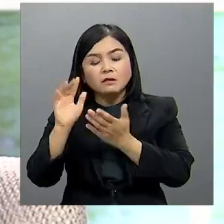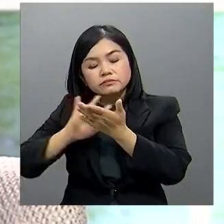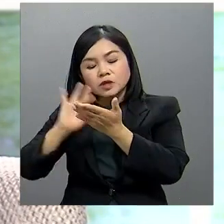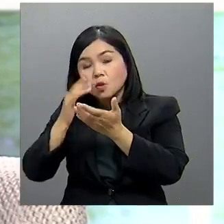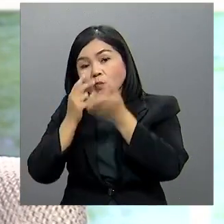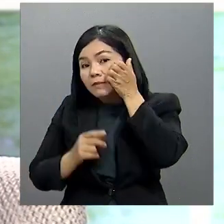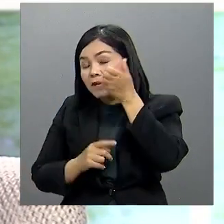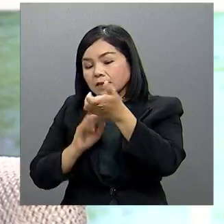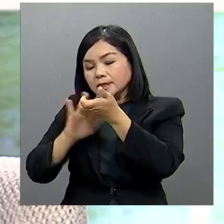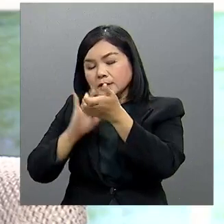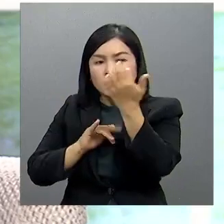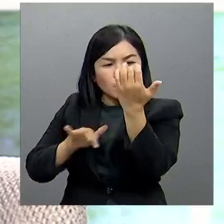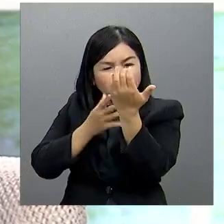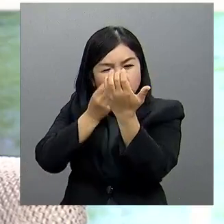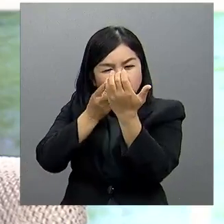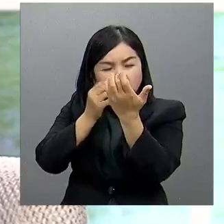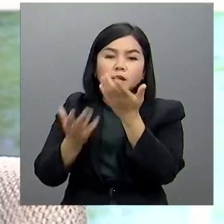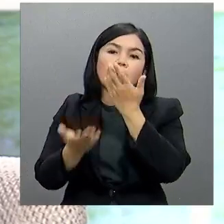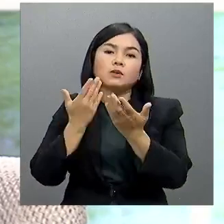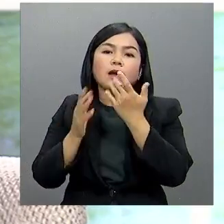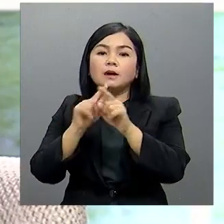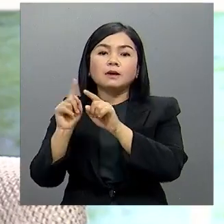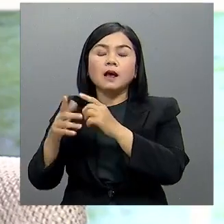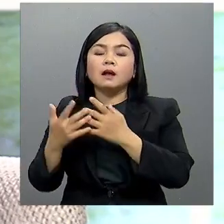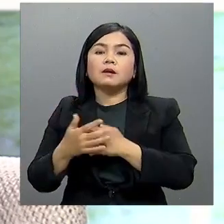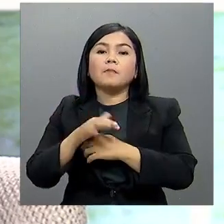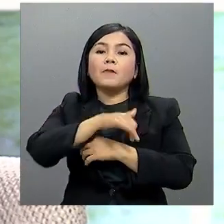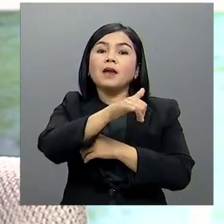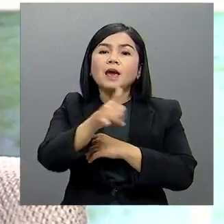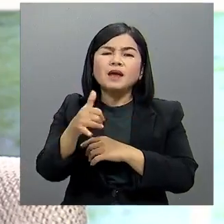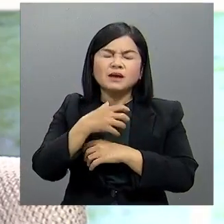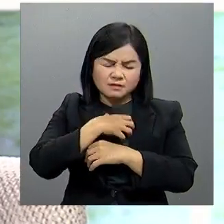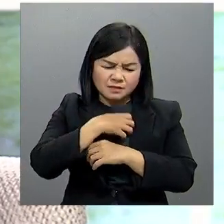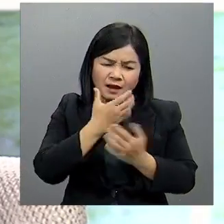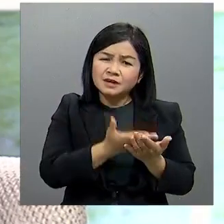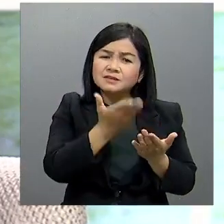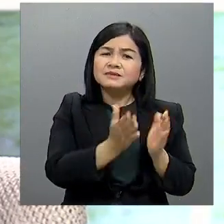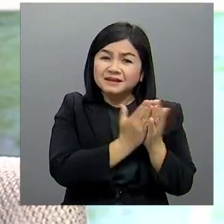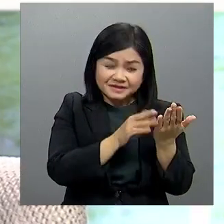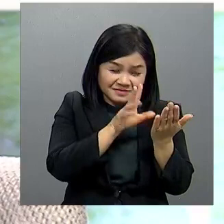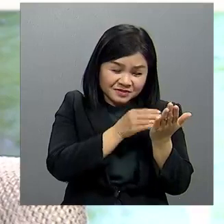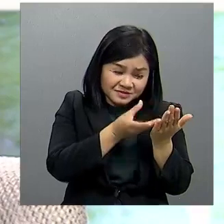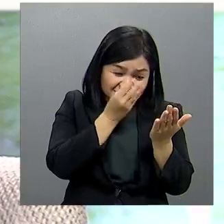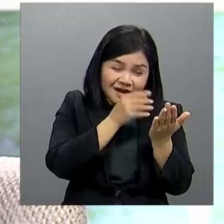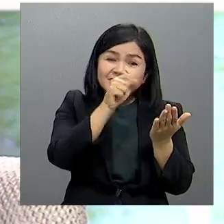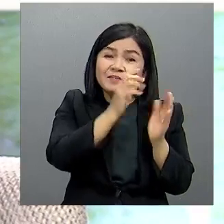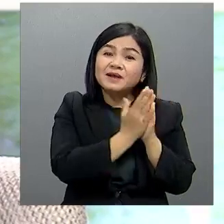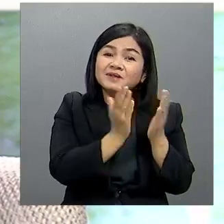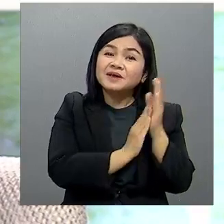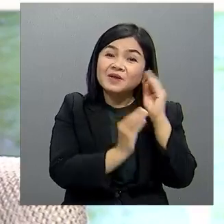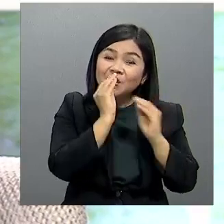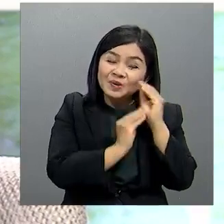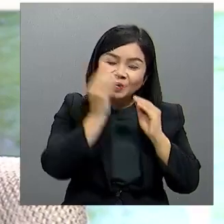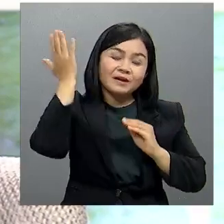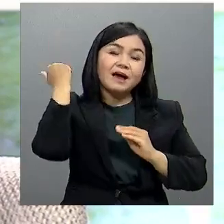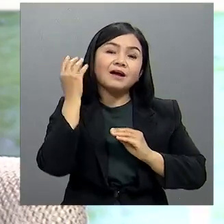คอมอ่านจากโทรศัพท์มือถือแต่บางอย่างเนี่ยเราก็ยังอยากจะอ่านจากหนังสือนะครับอย่างเช่นหนังสือกับบุดุนเริ่มโกรธกับ